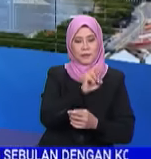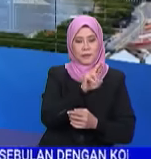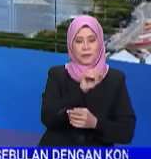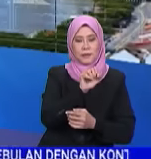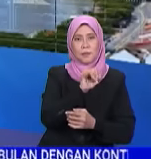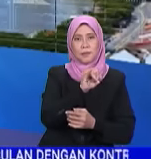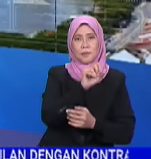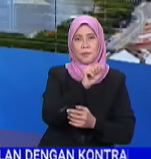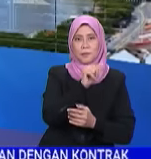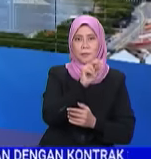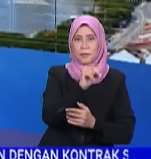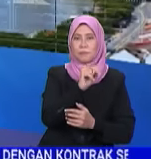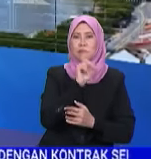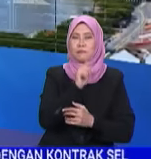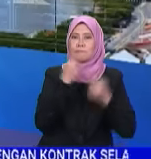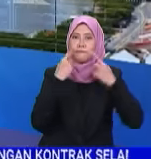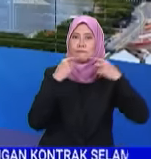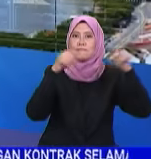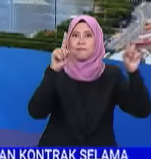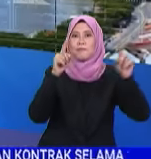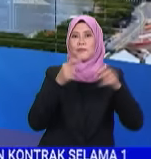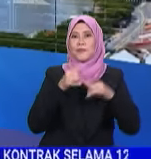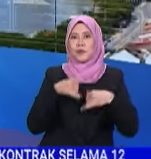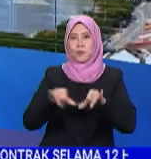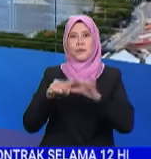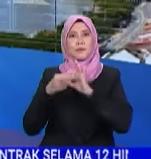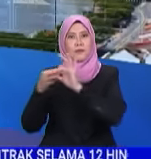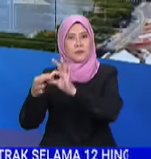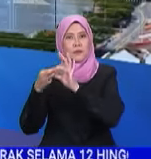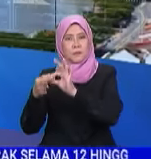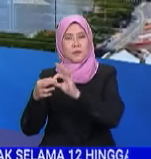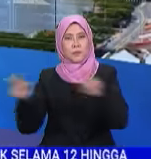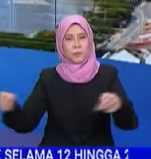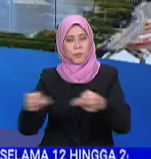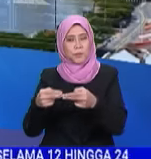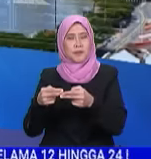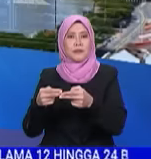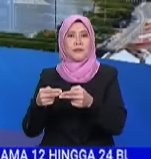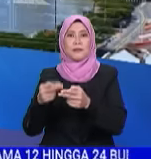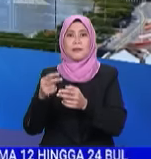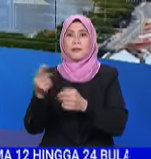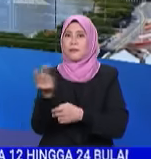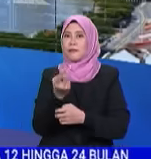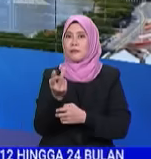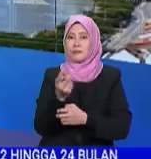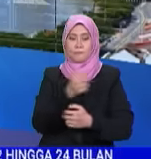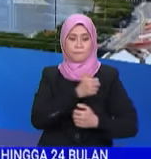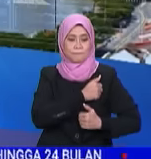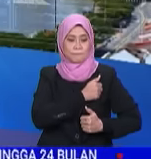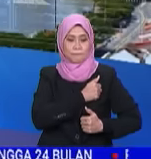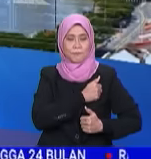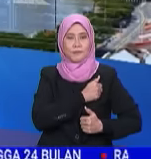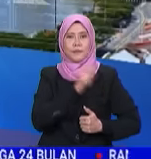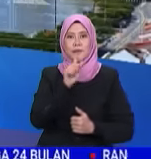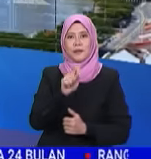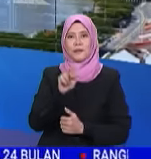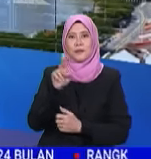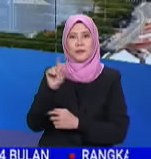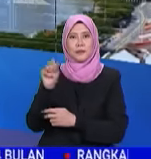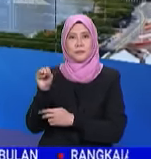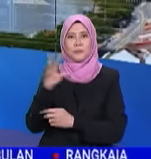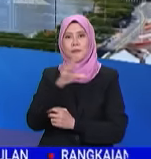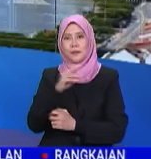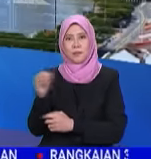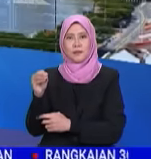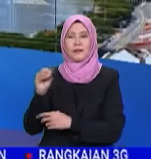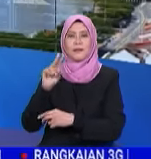merupakan satu kejayaan dalam meneruskan kerjasama dan hubungan bilateral di antara tentera darat Malaysia TDM dan